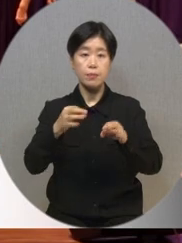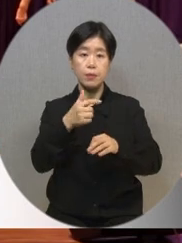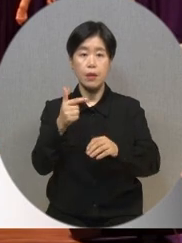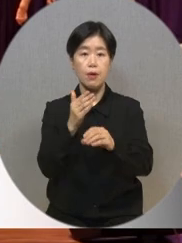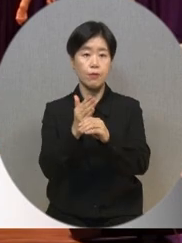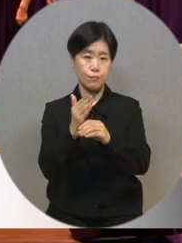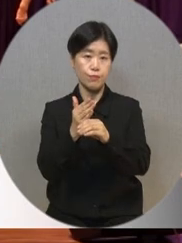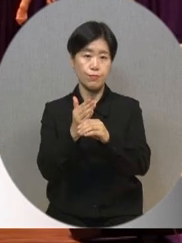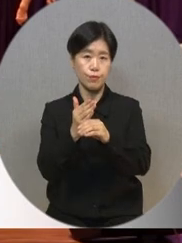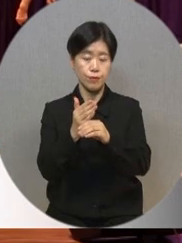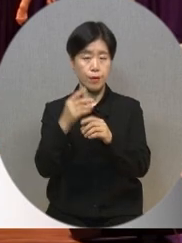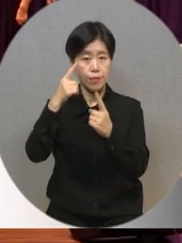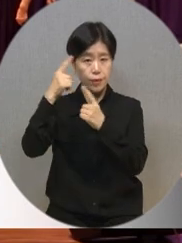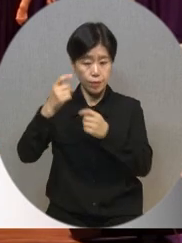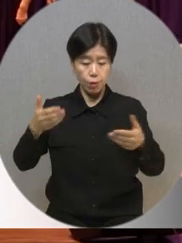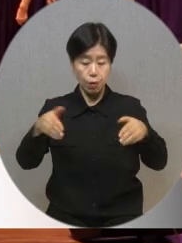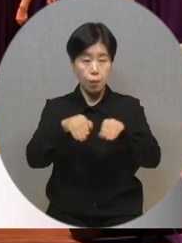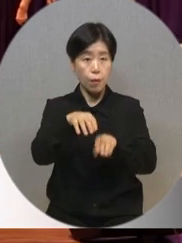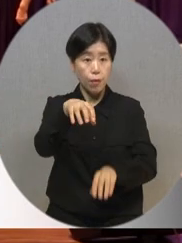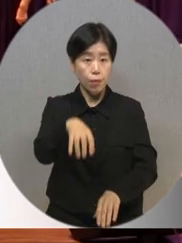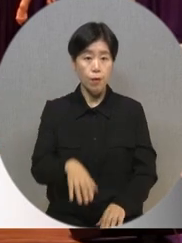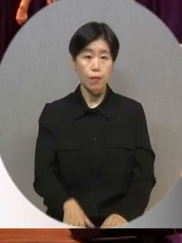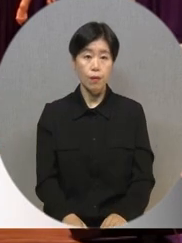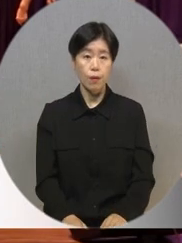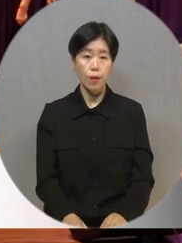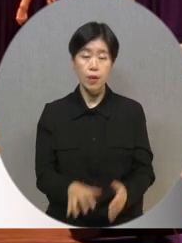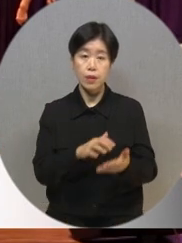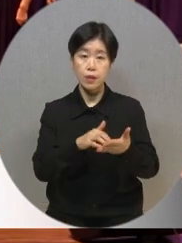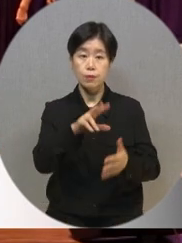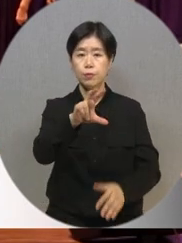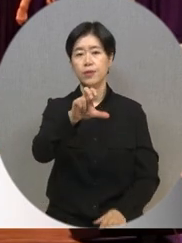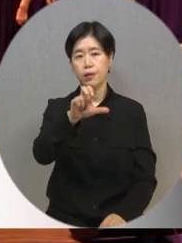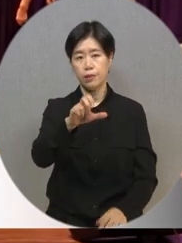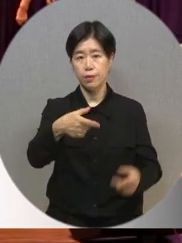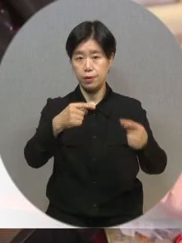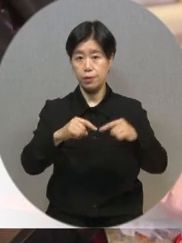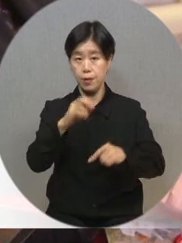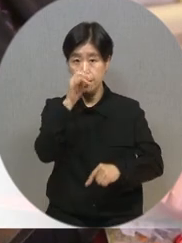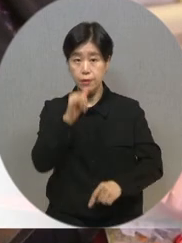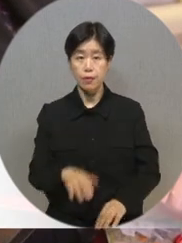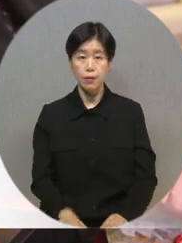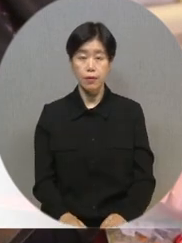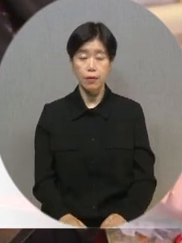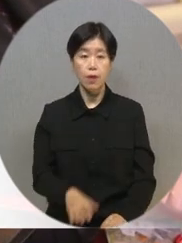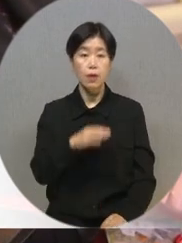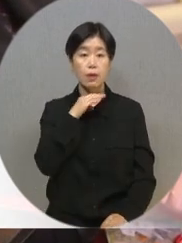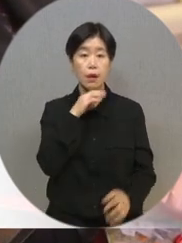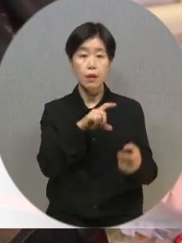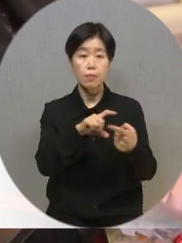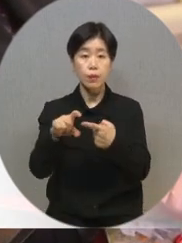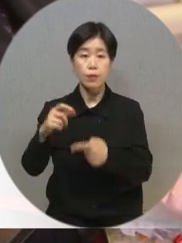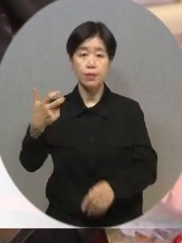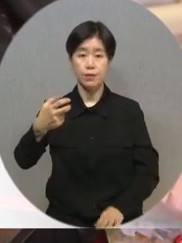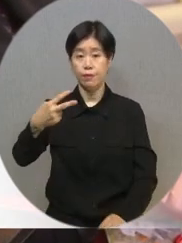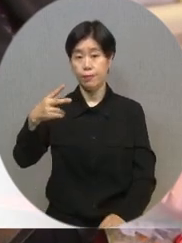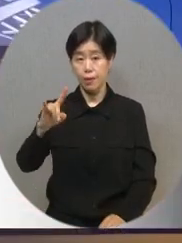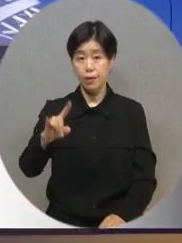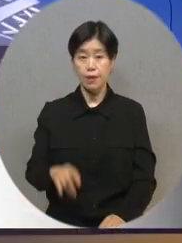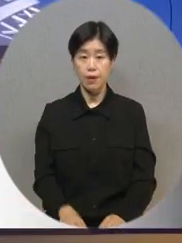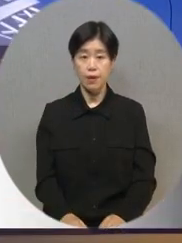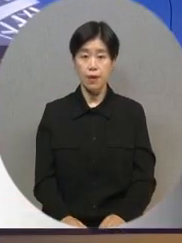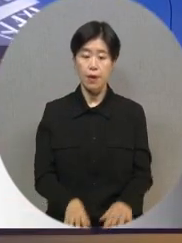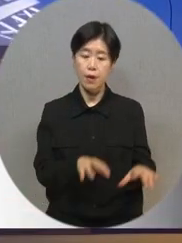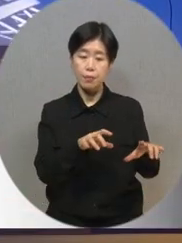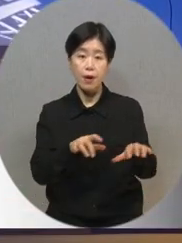팀 천여 명의 어르신이 환상의 하모니를 선보였습니다. 평균 연령 70대 어르신들이